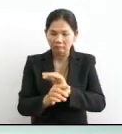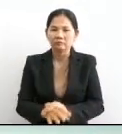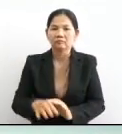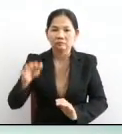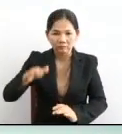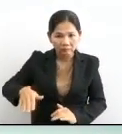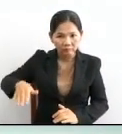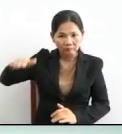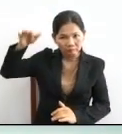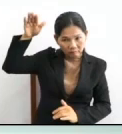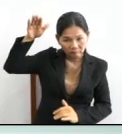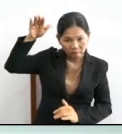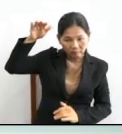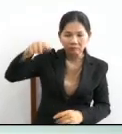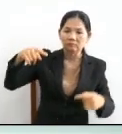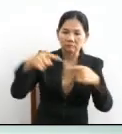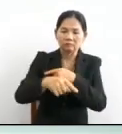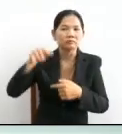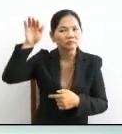po